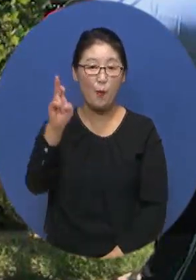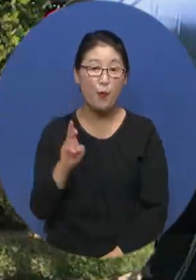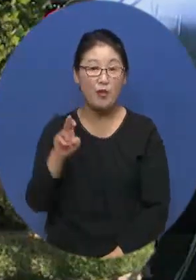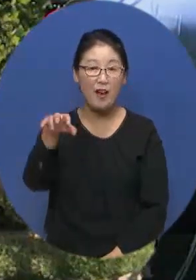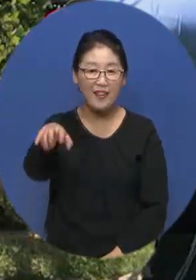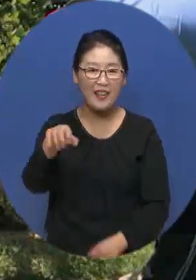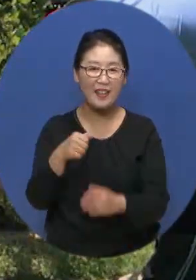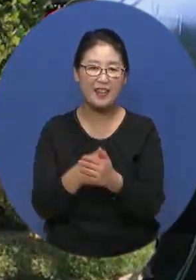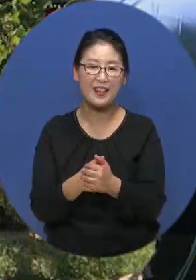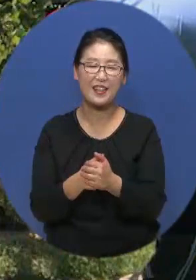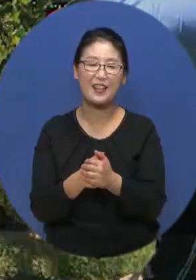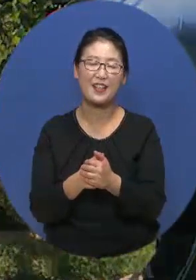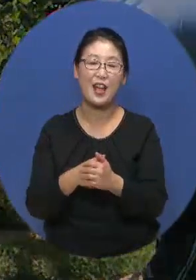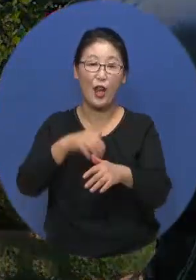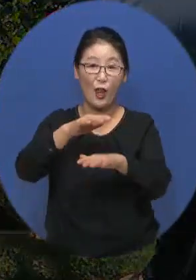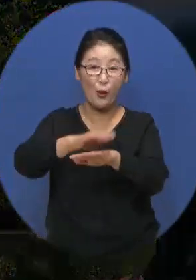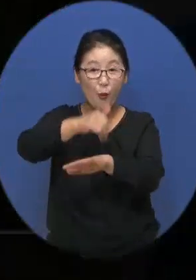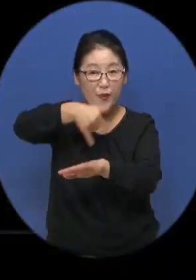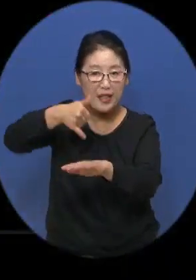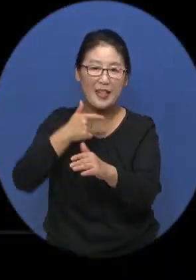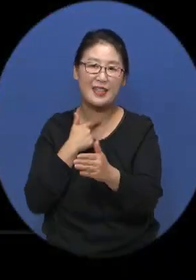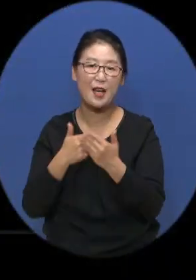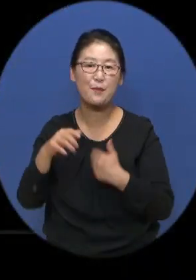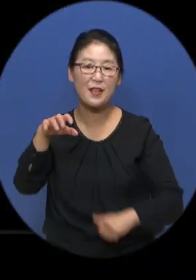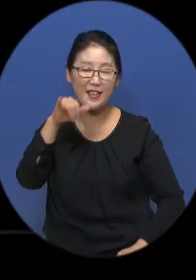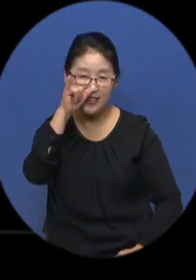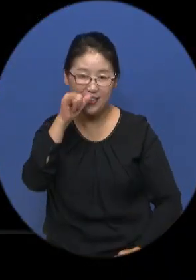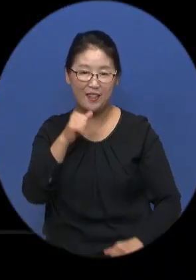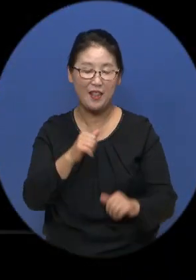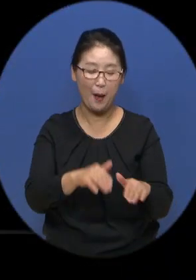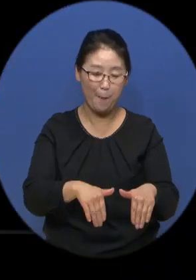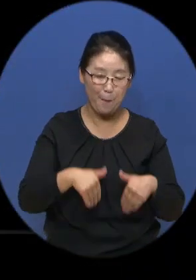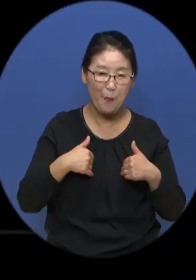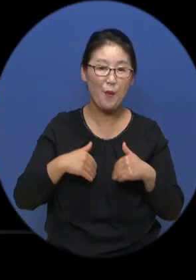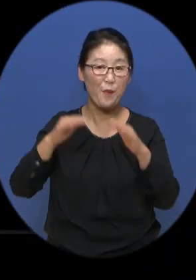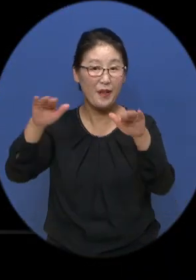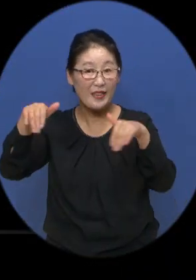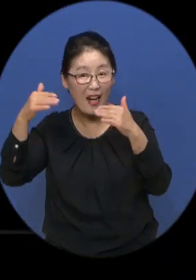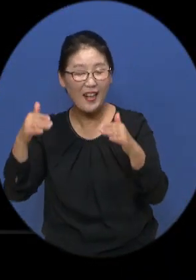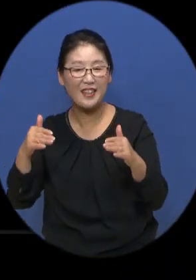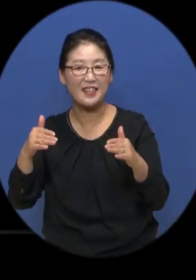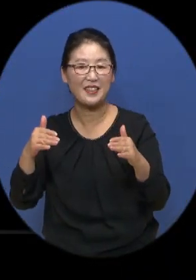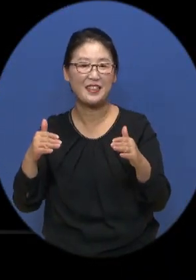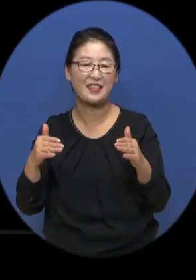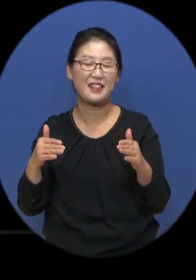농장이 있습니다. 그래서 우리 직원들이 봄부터 가을 늦가을까지는 거기 가서